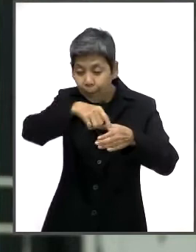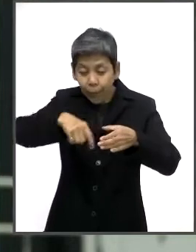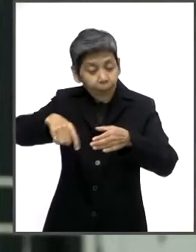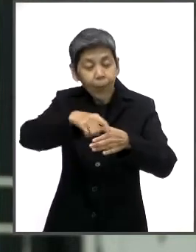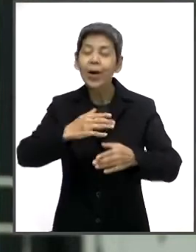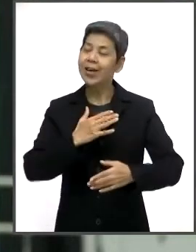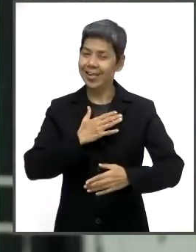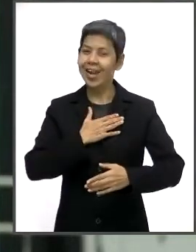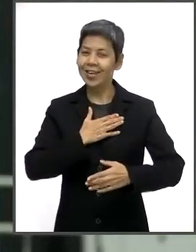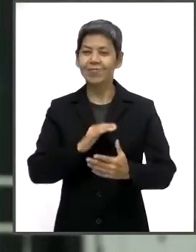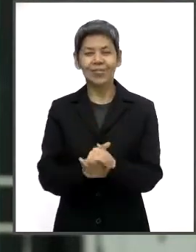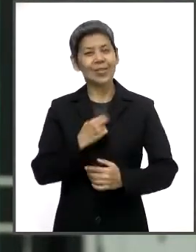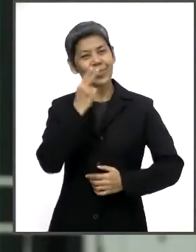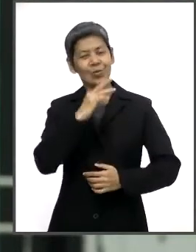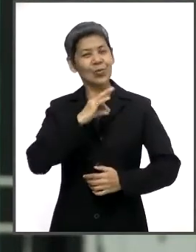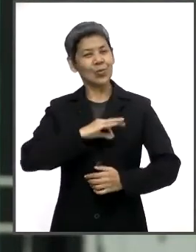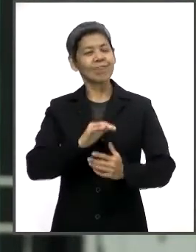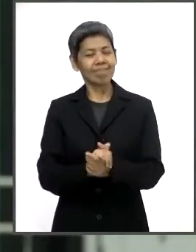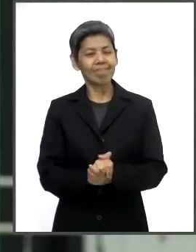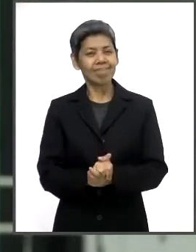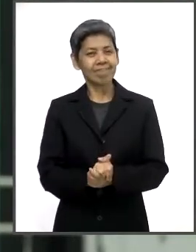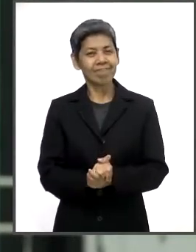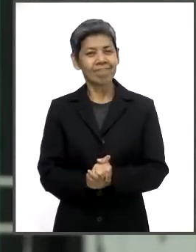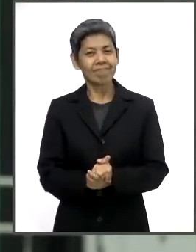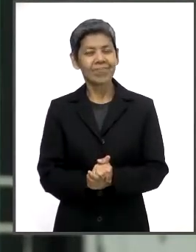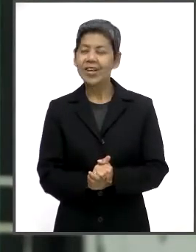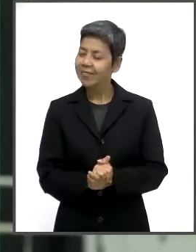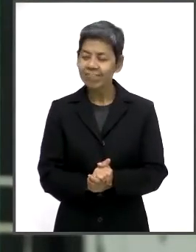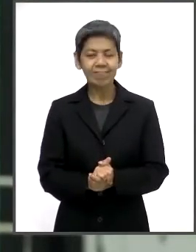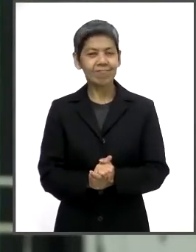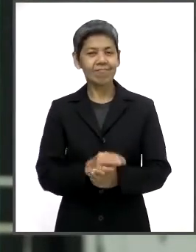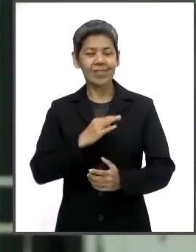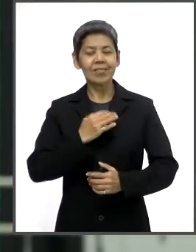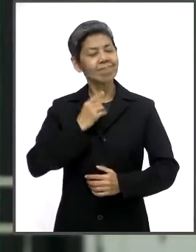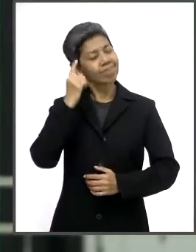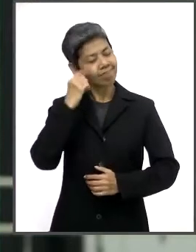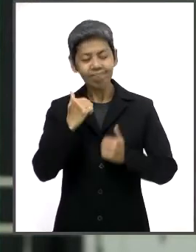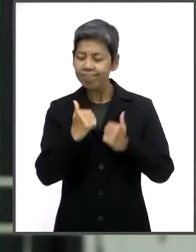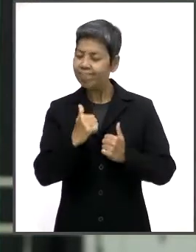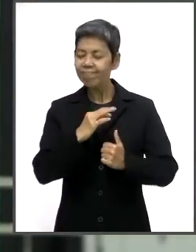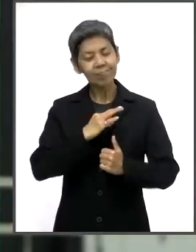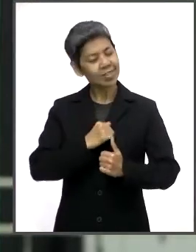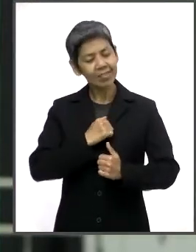เองเนี่ยค่ะก็ทำให้ค่อยถือว่าเป็นอะไรที่ฝันมาตั้ง